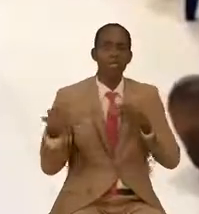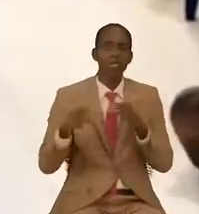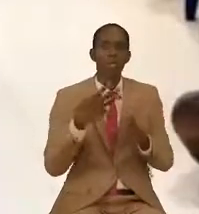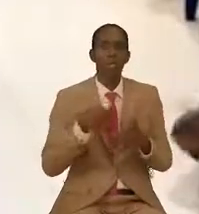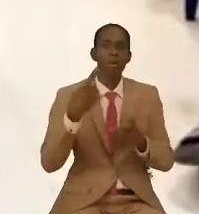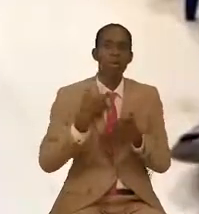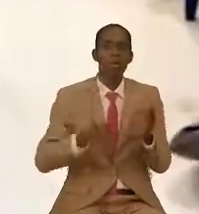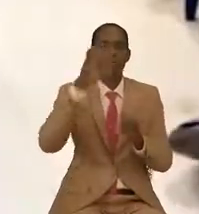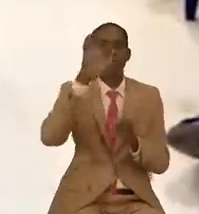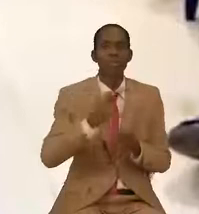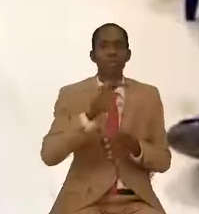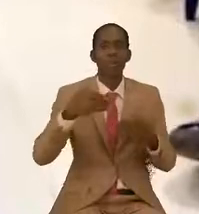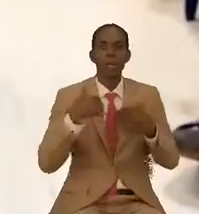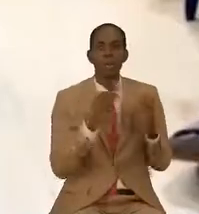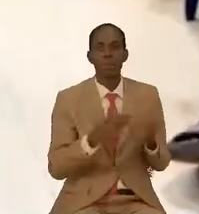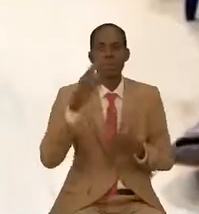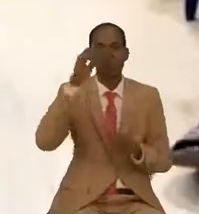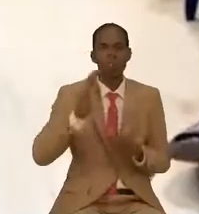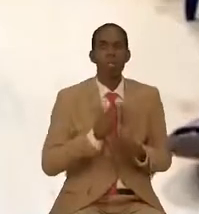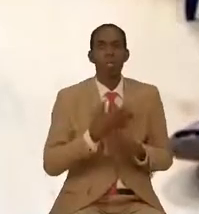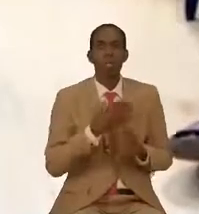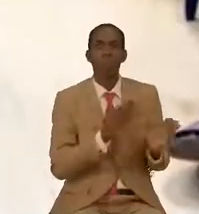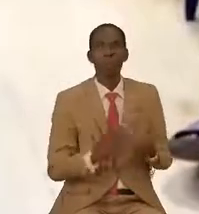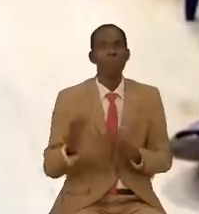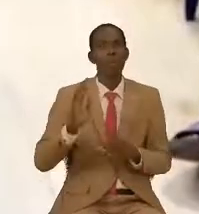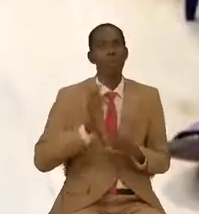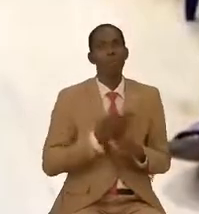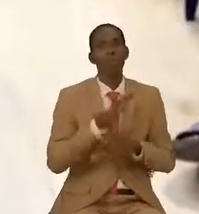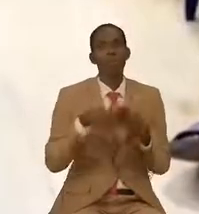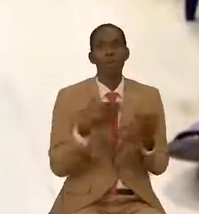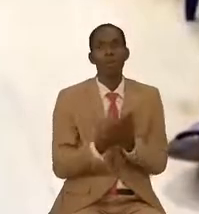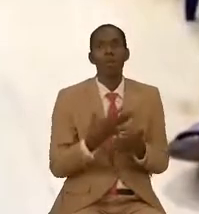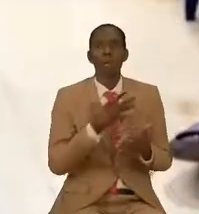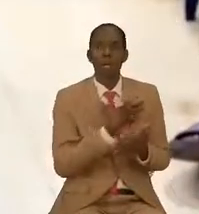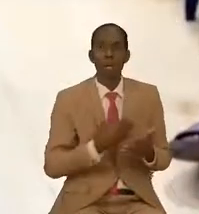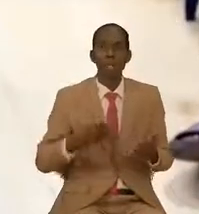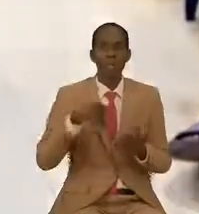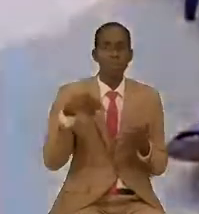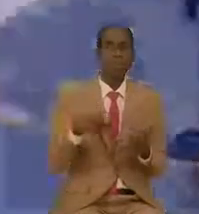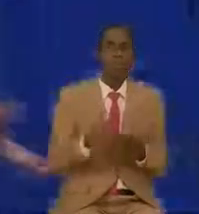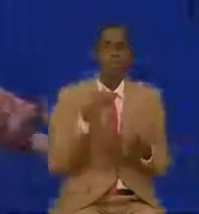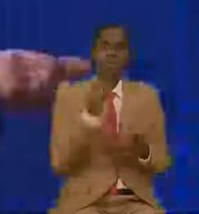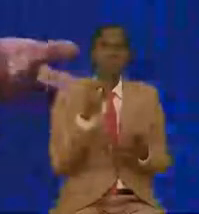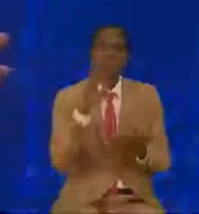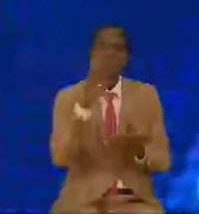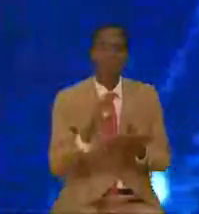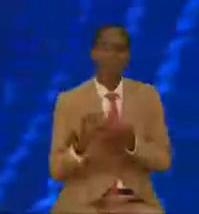croix a préparé pour nous et ce pourquoi nous sommes préparés, la